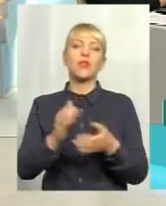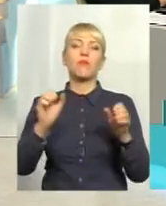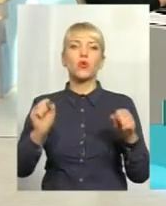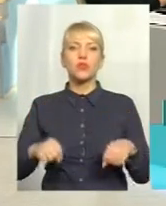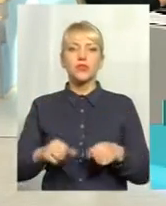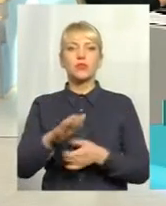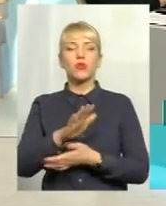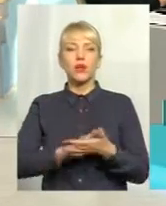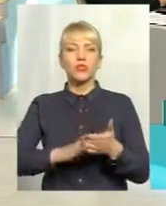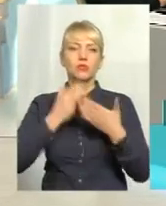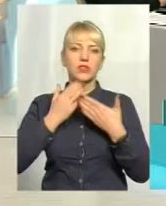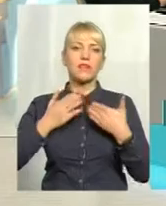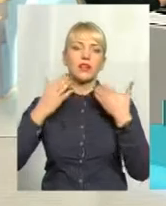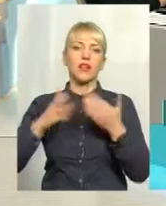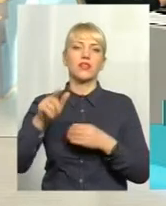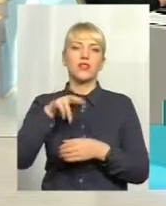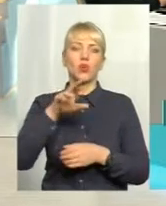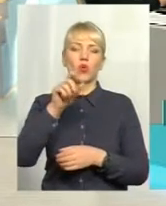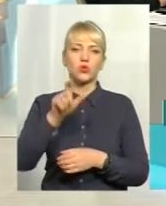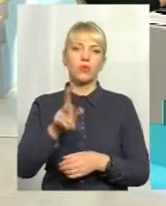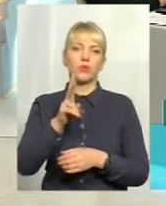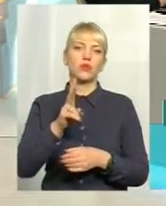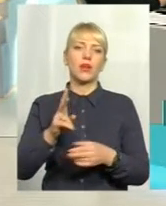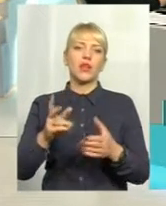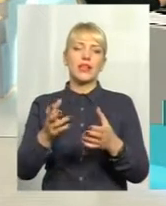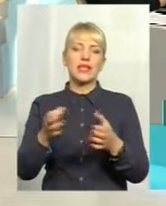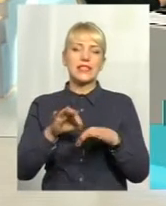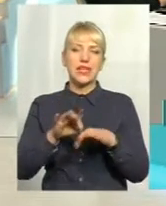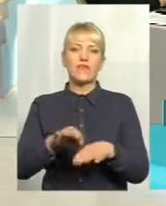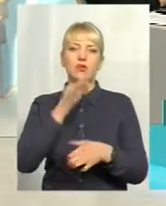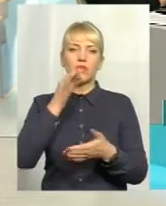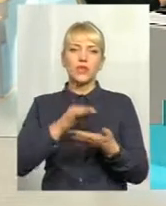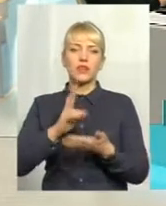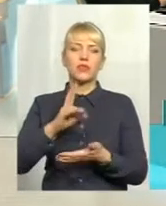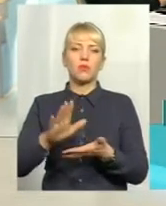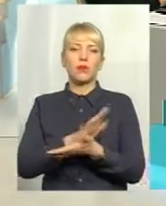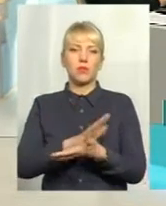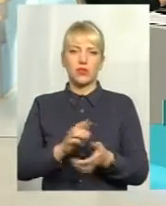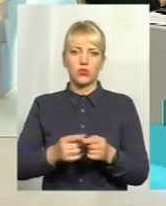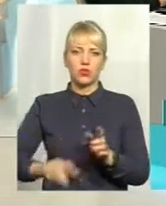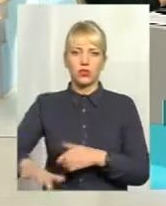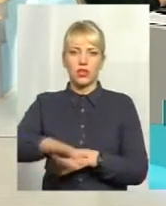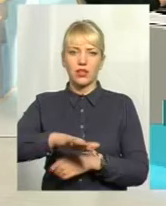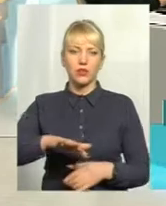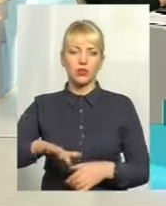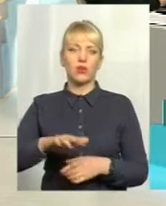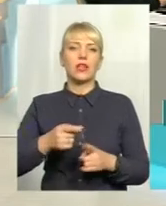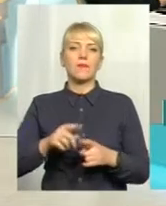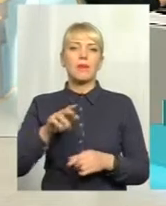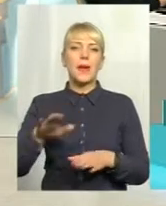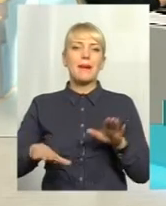подальшому звертатися до особи, яка несе відповідальність за ту територію, як звучало вже у сюжеті